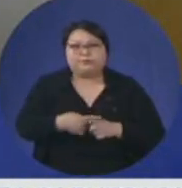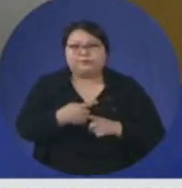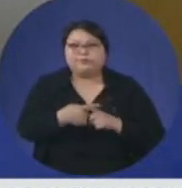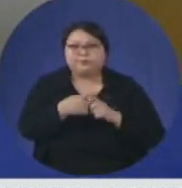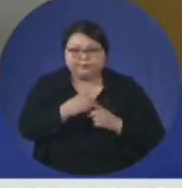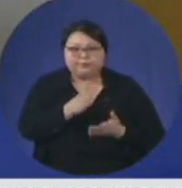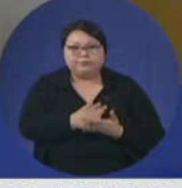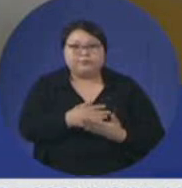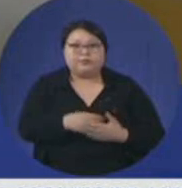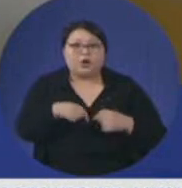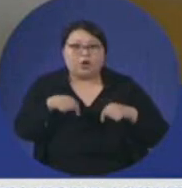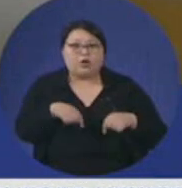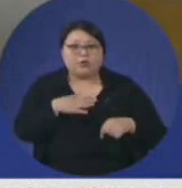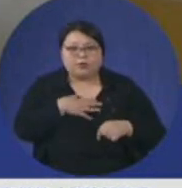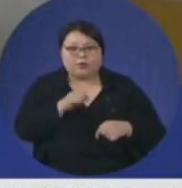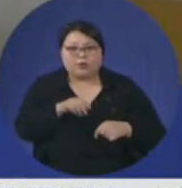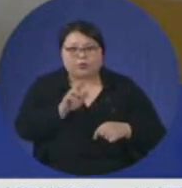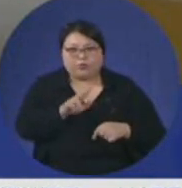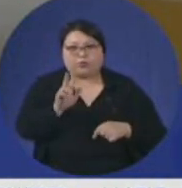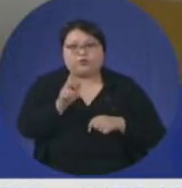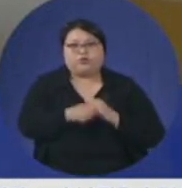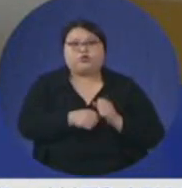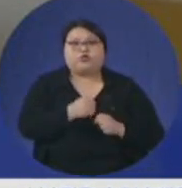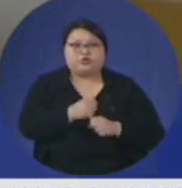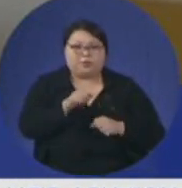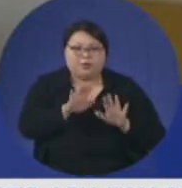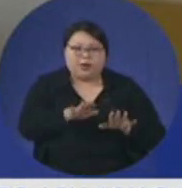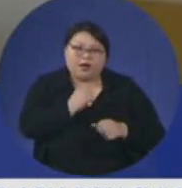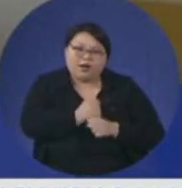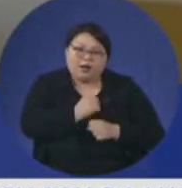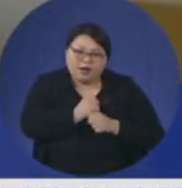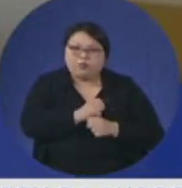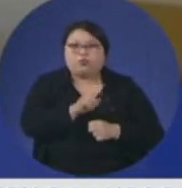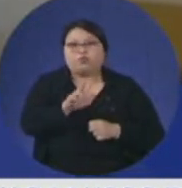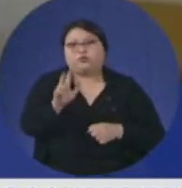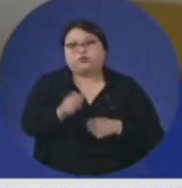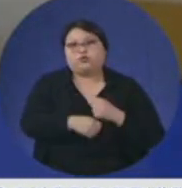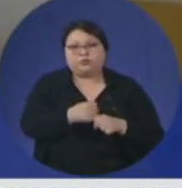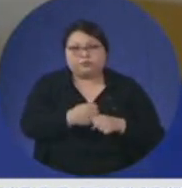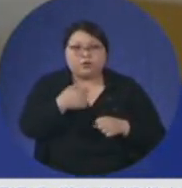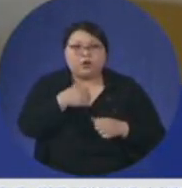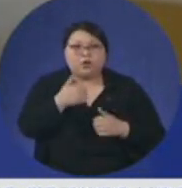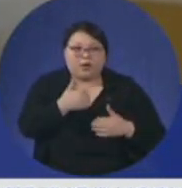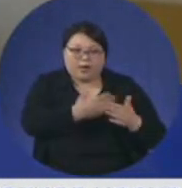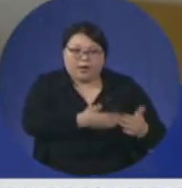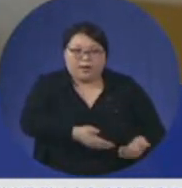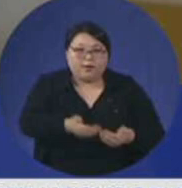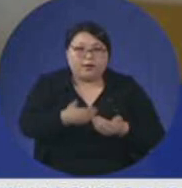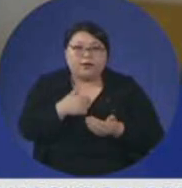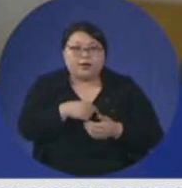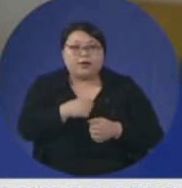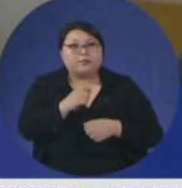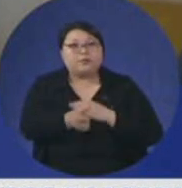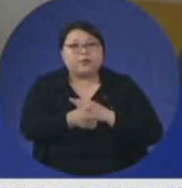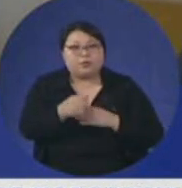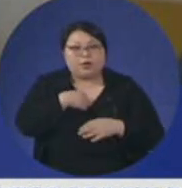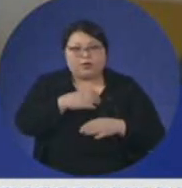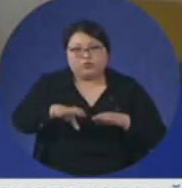би 33 дахь жилдээ ажиллаж байна. Их хэрэгч мэрэгчлэр бол манай суманд хүний